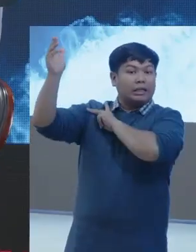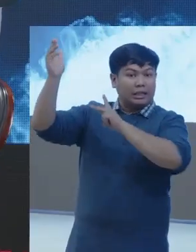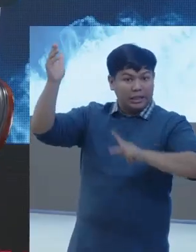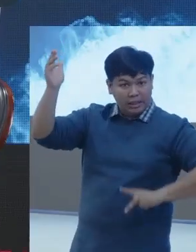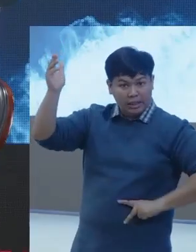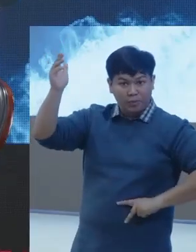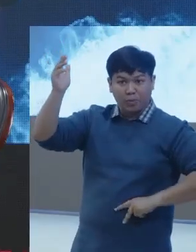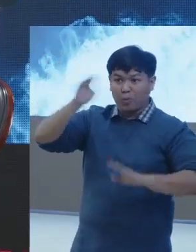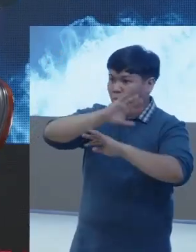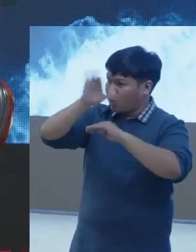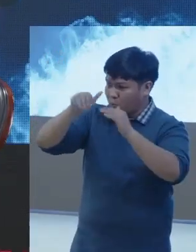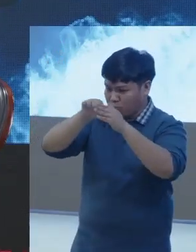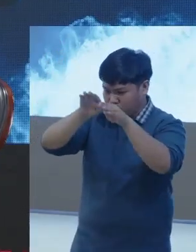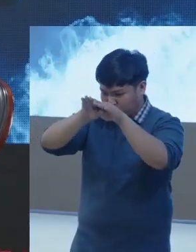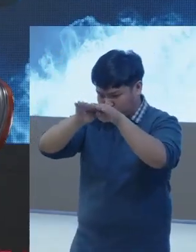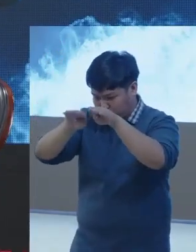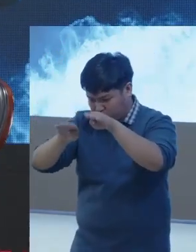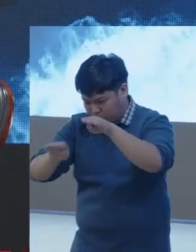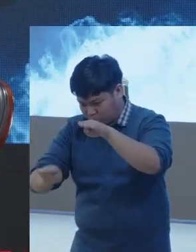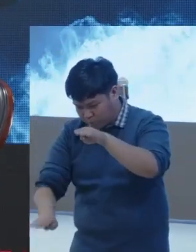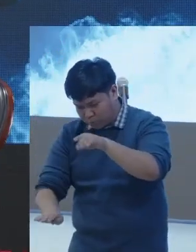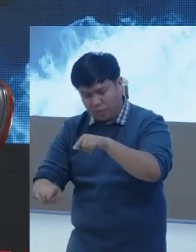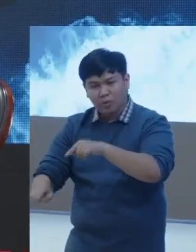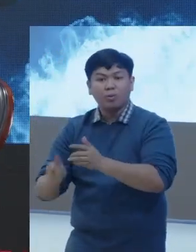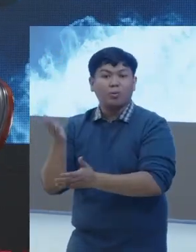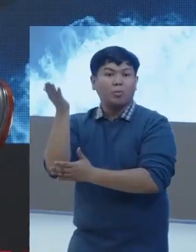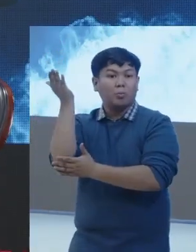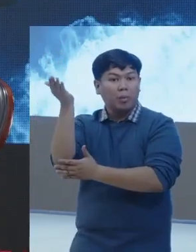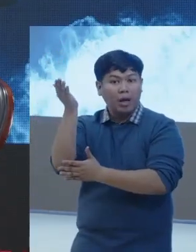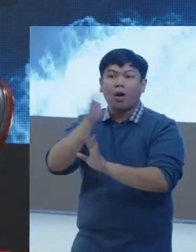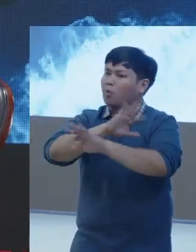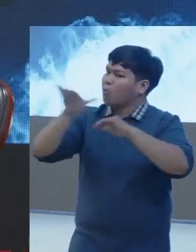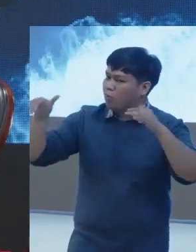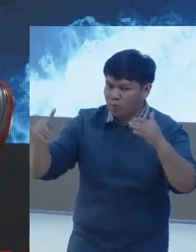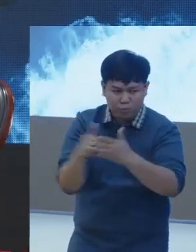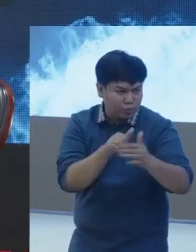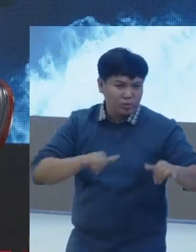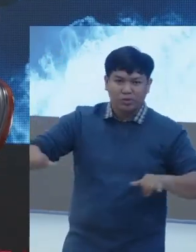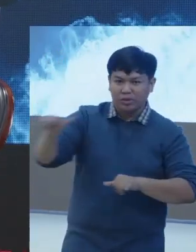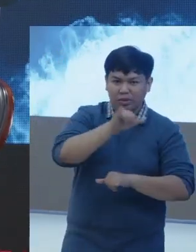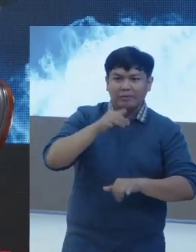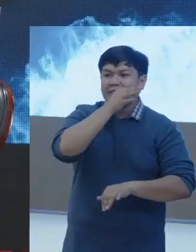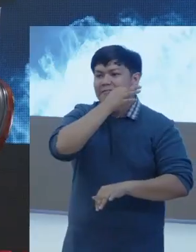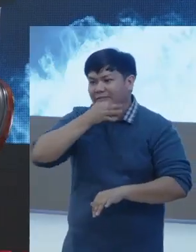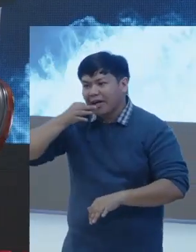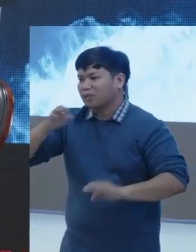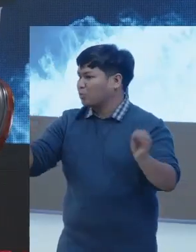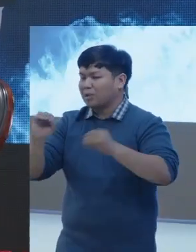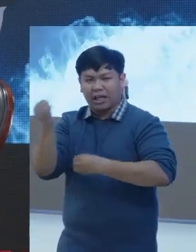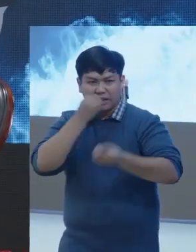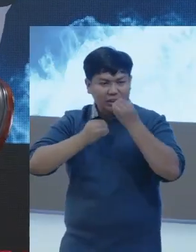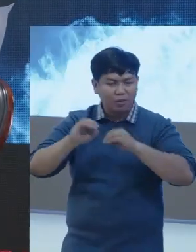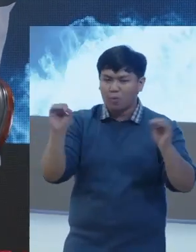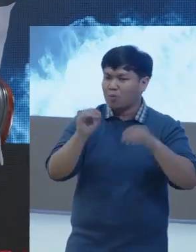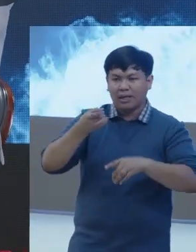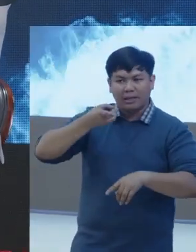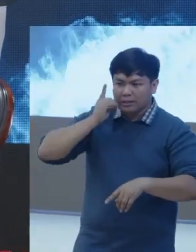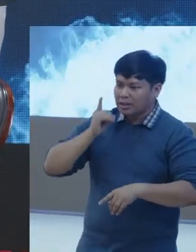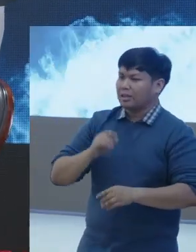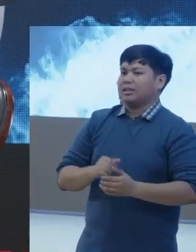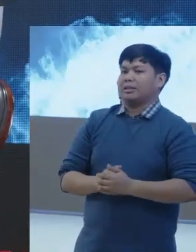least. Nagumpisa sa hari. The king of Nineveh, he arose from his